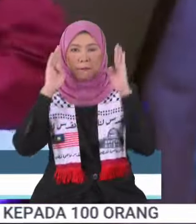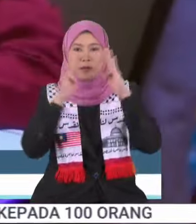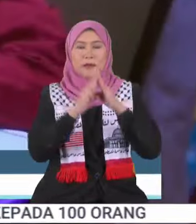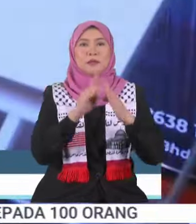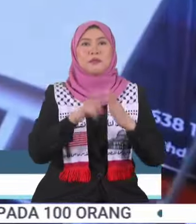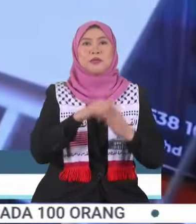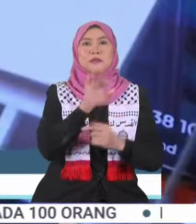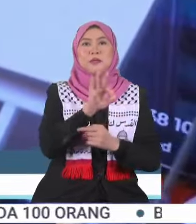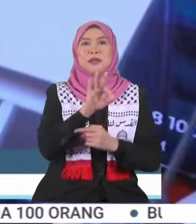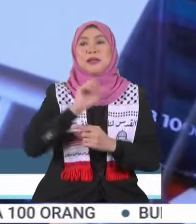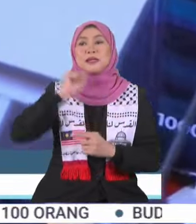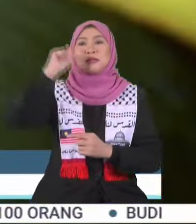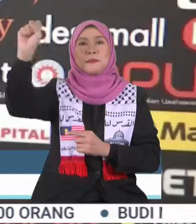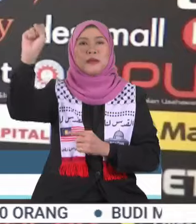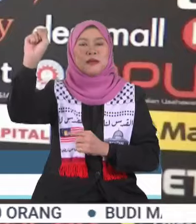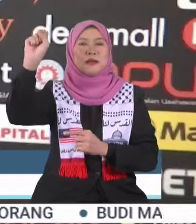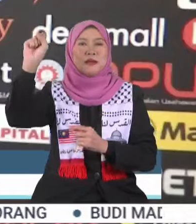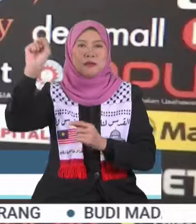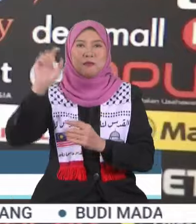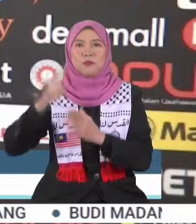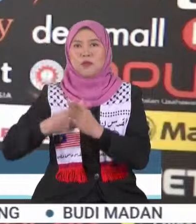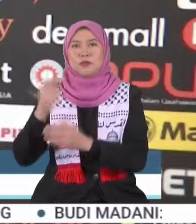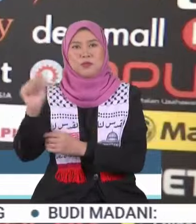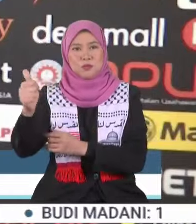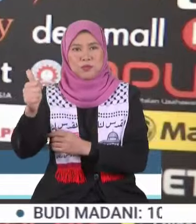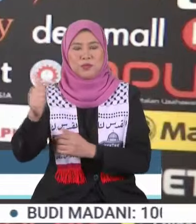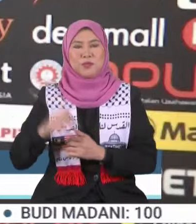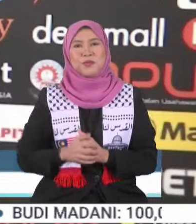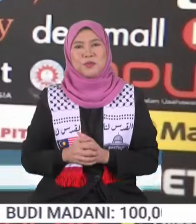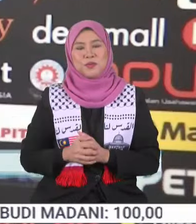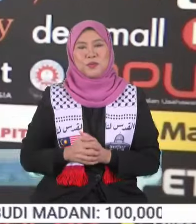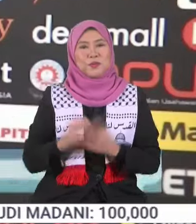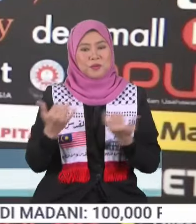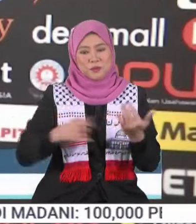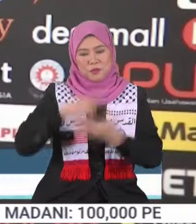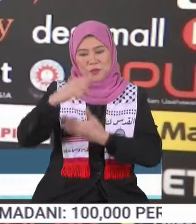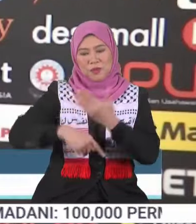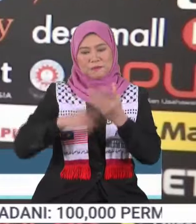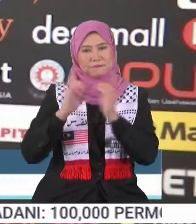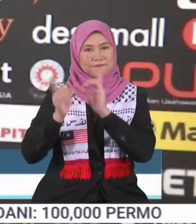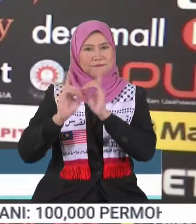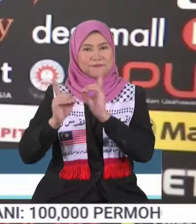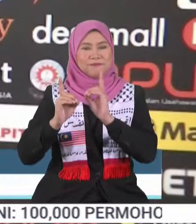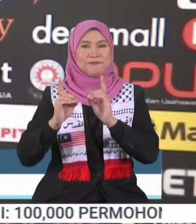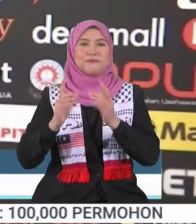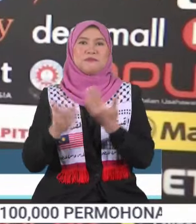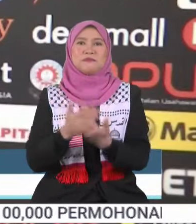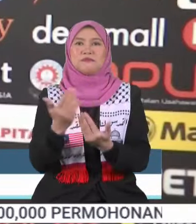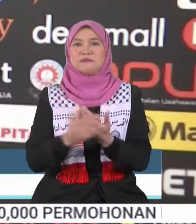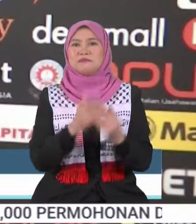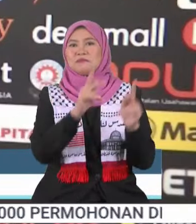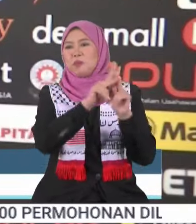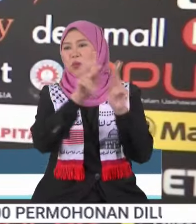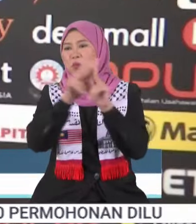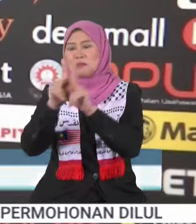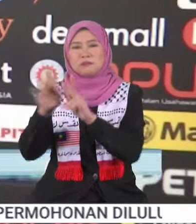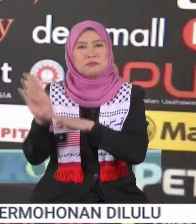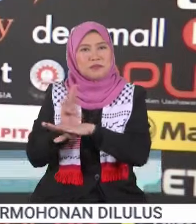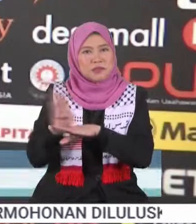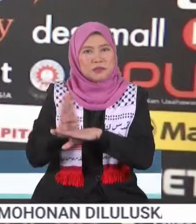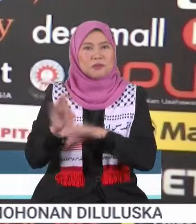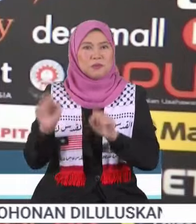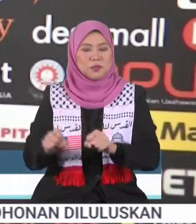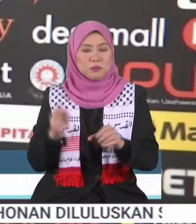dan Sabah Oktober depan. Program penjintilan usahawan ini memudahkan usahawan desa dalam mengadaptasi